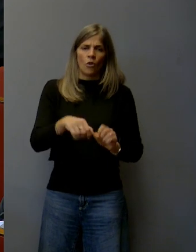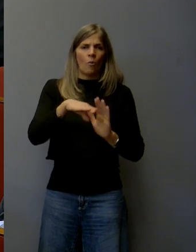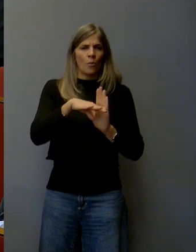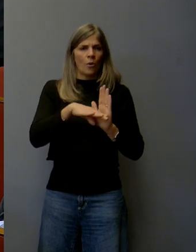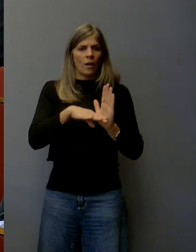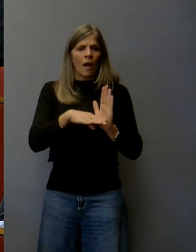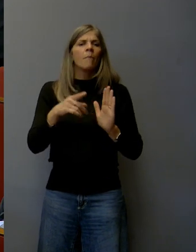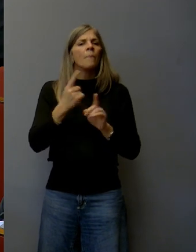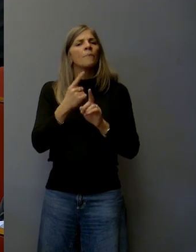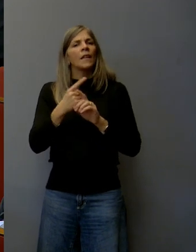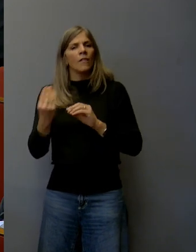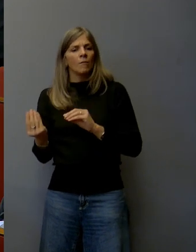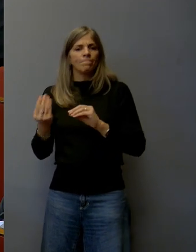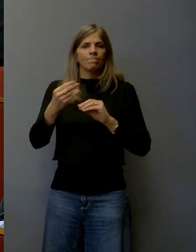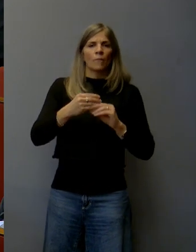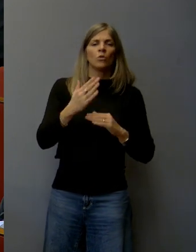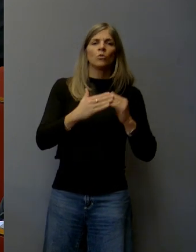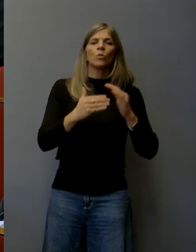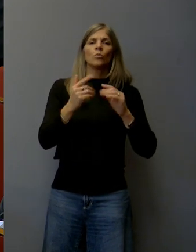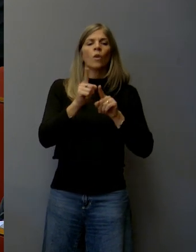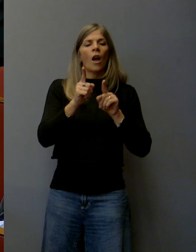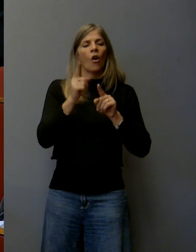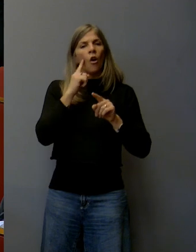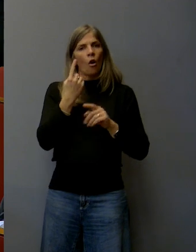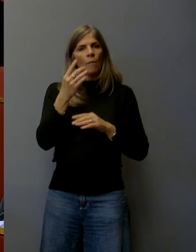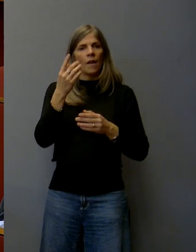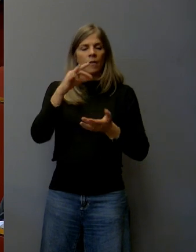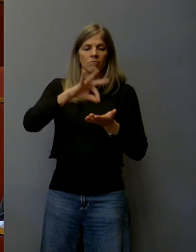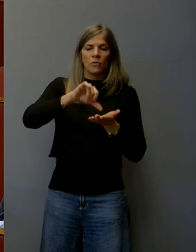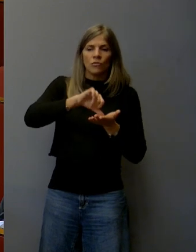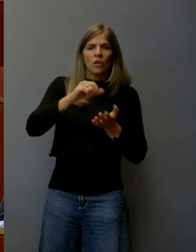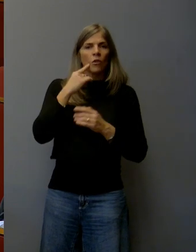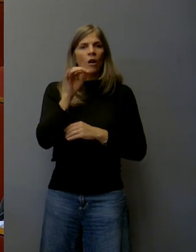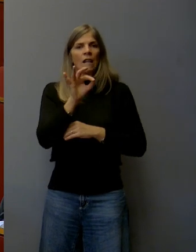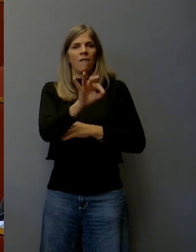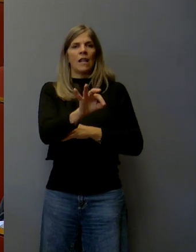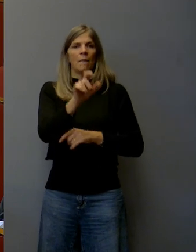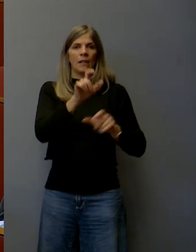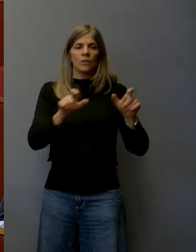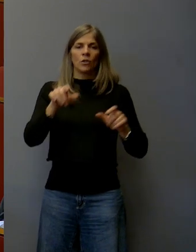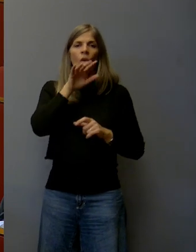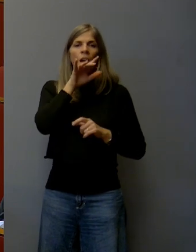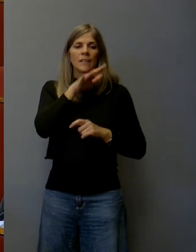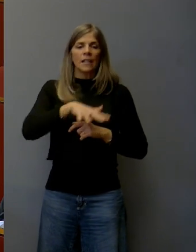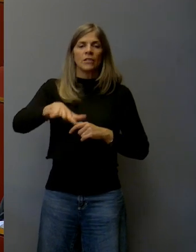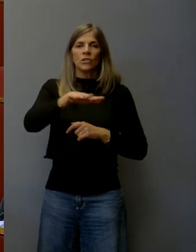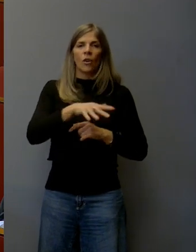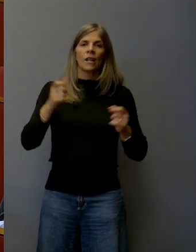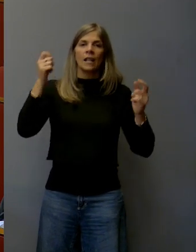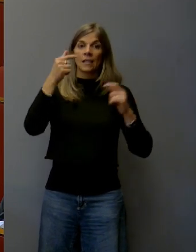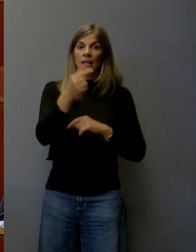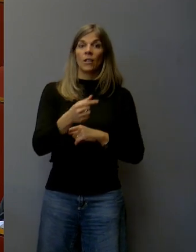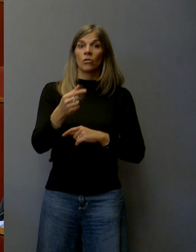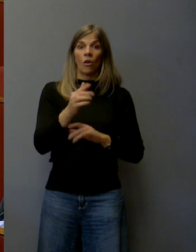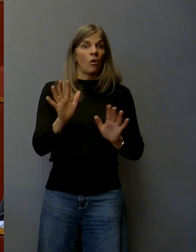servire come presidio socio sanitario integrato per gli anziani nella zona di San Teodoro ripeto non faccio altro che chiedere